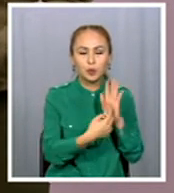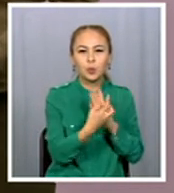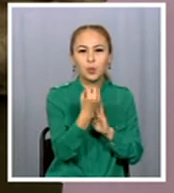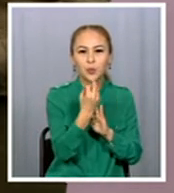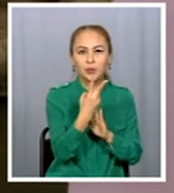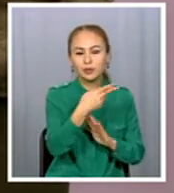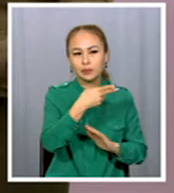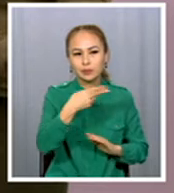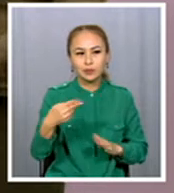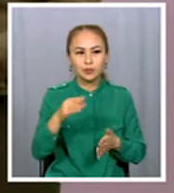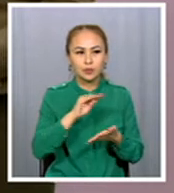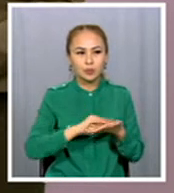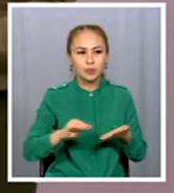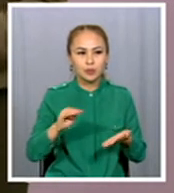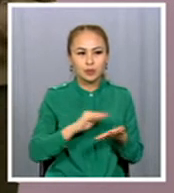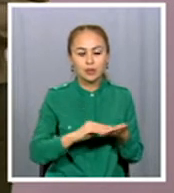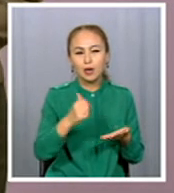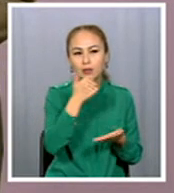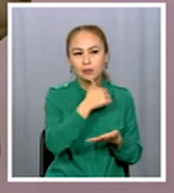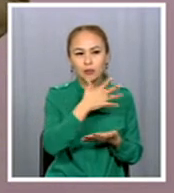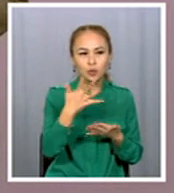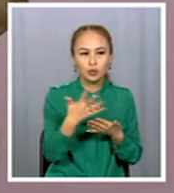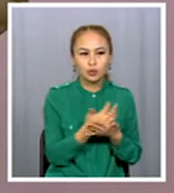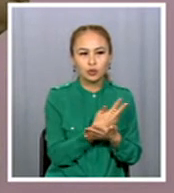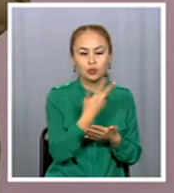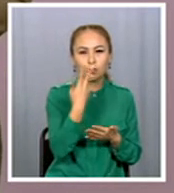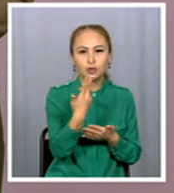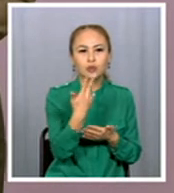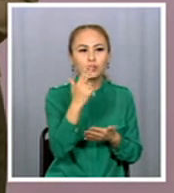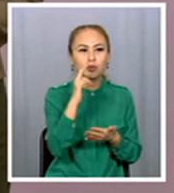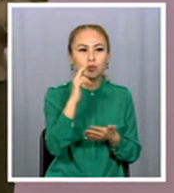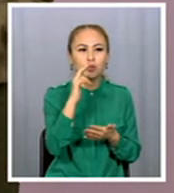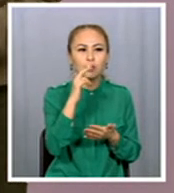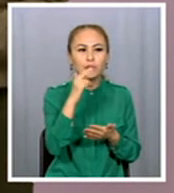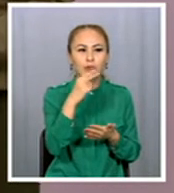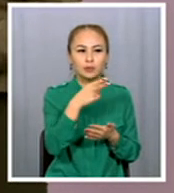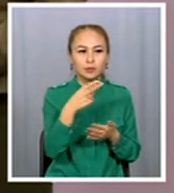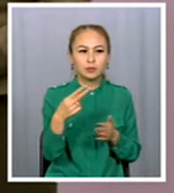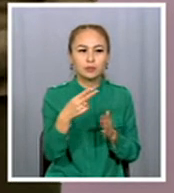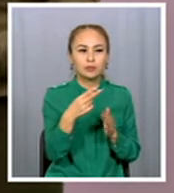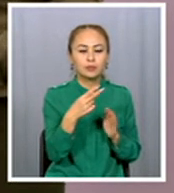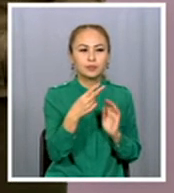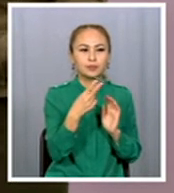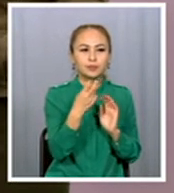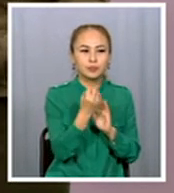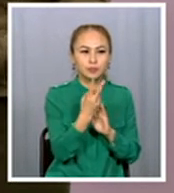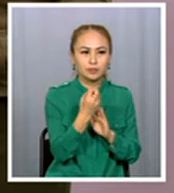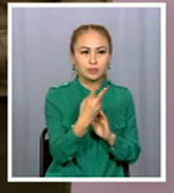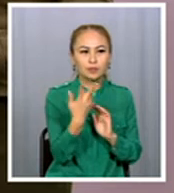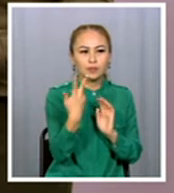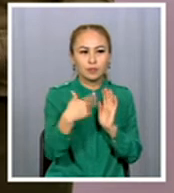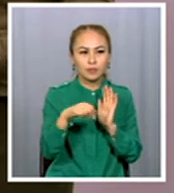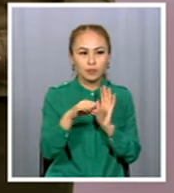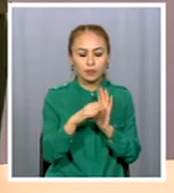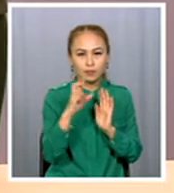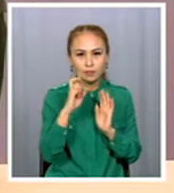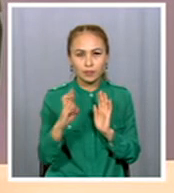12-нің көбейтіндісін анықтау үшін 3 пен 12-нің көбейтіндісі 36-ға тең, жауабы